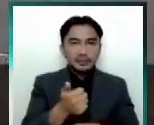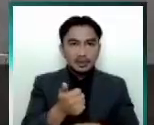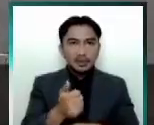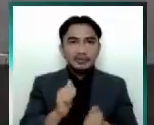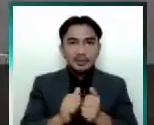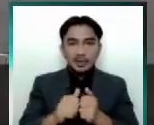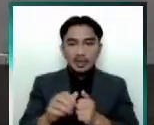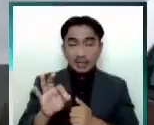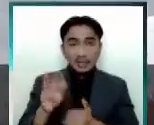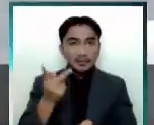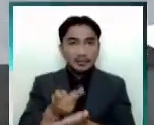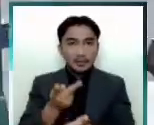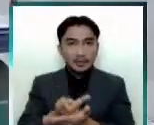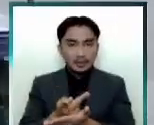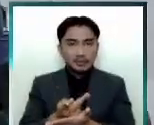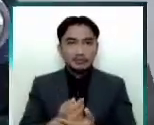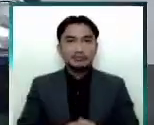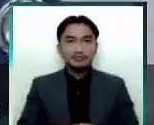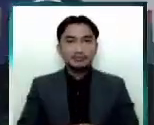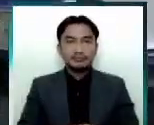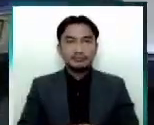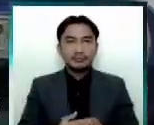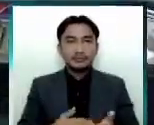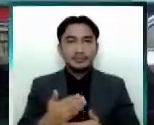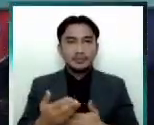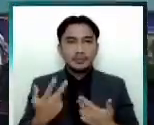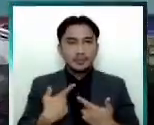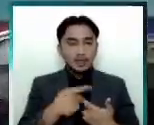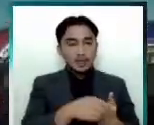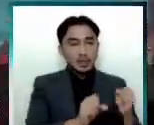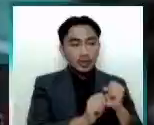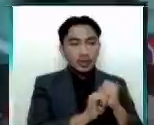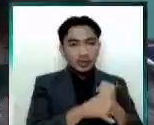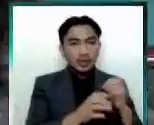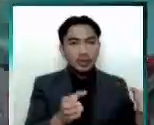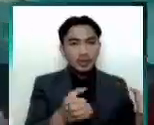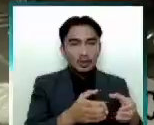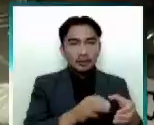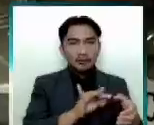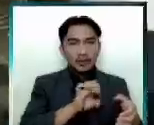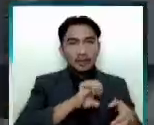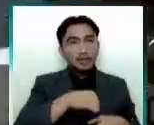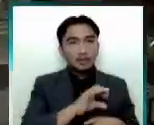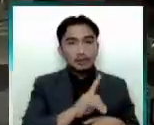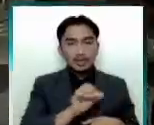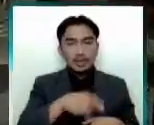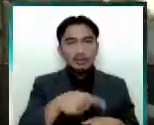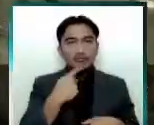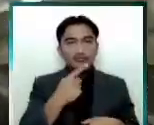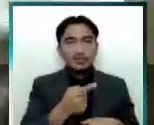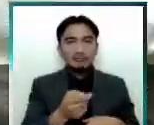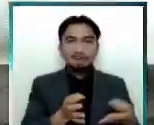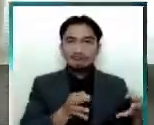lamang ng pamasahe dati. Ayon sa FedJDOP, Federation of Jeepney Operators and Drivers Association of the Philippines, sa mahal